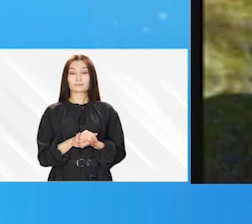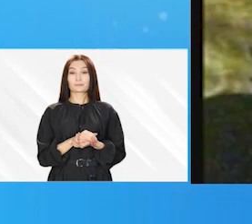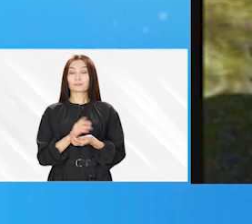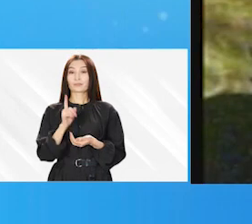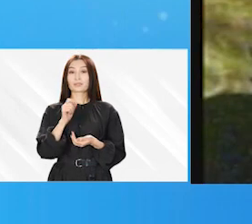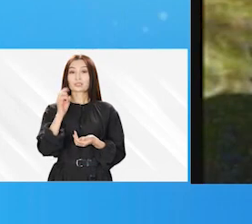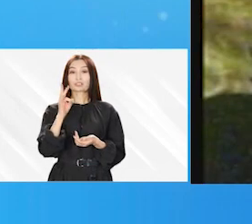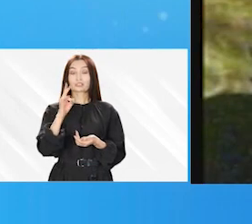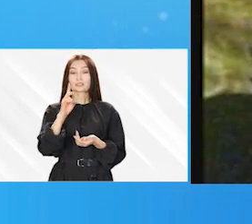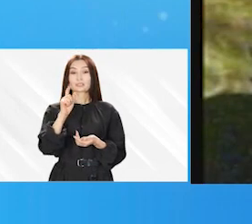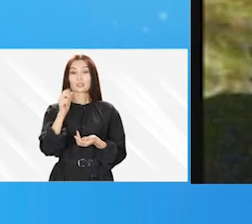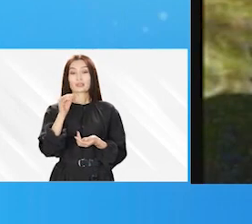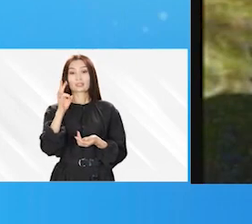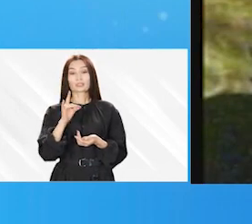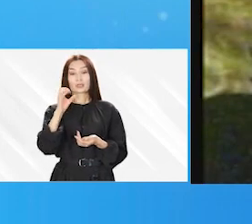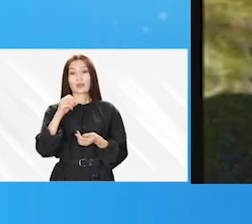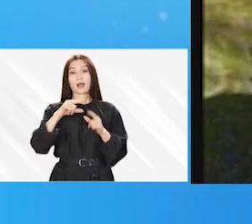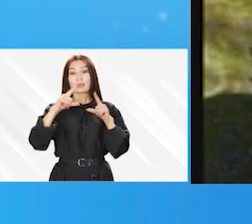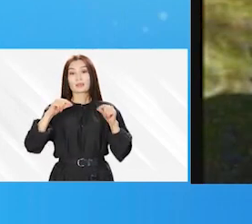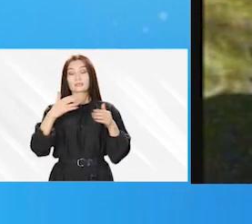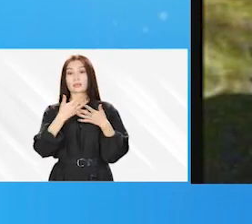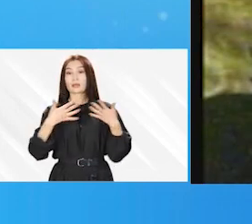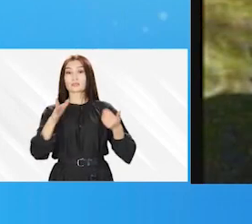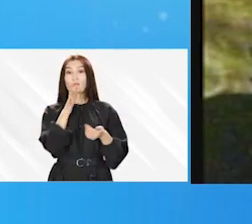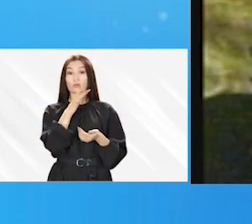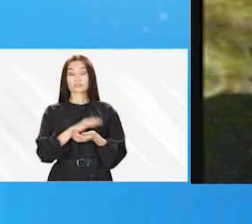зачаточных листьев разного возраста и